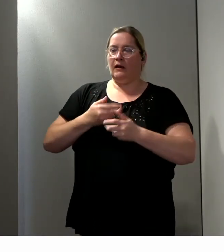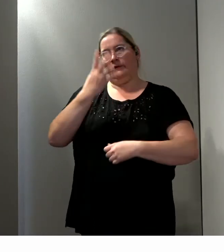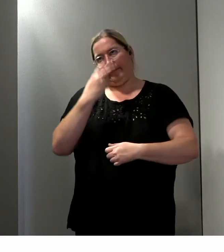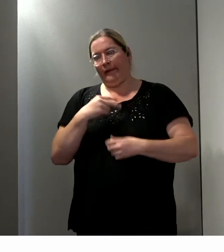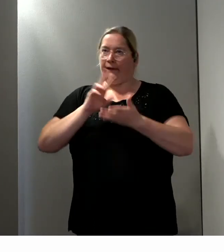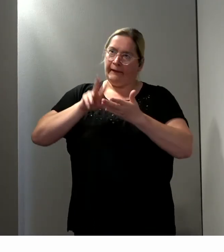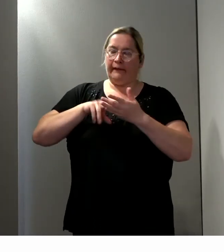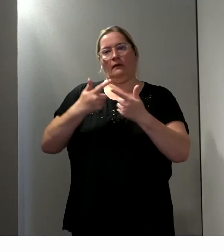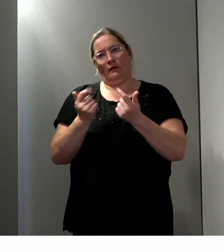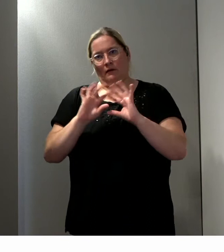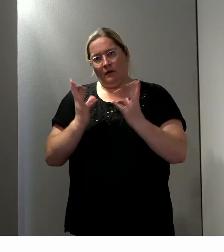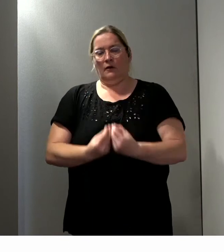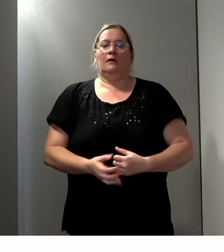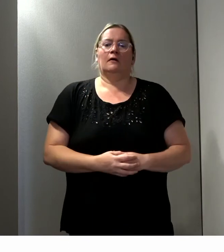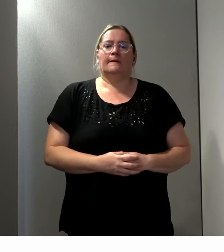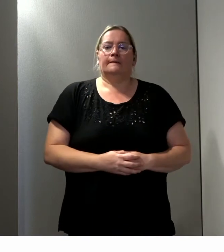dispositif de lecture d'écran.